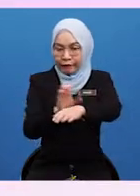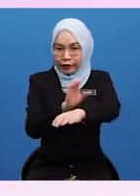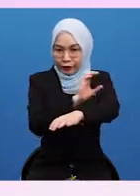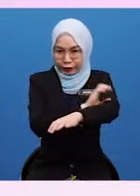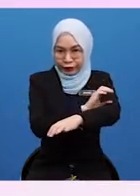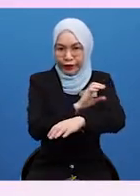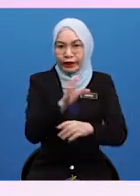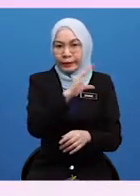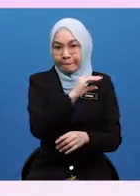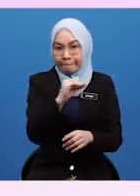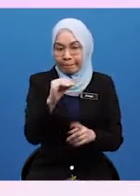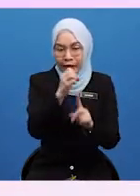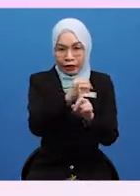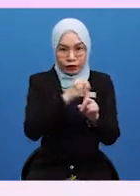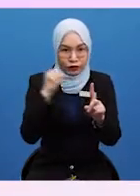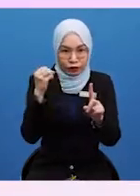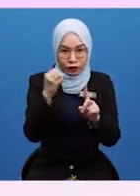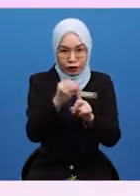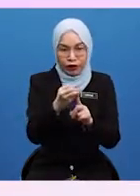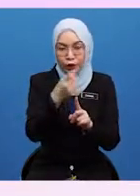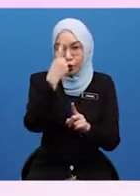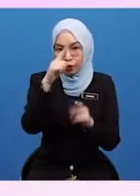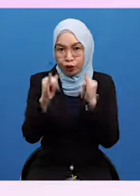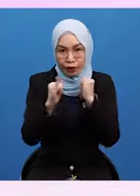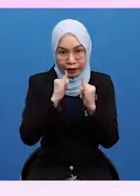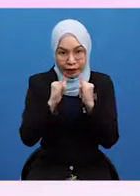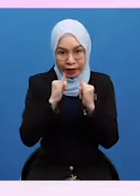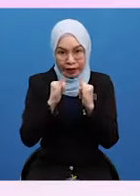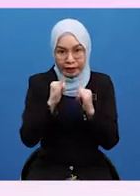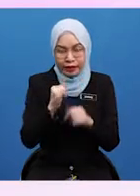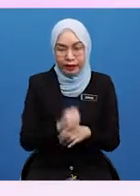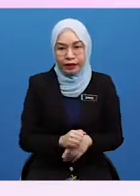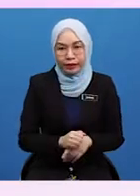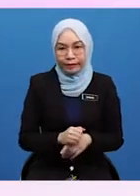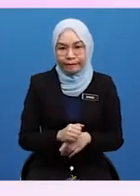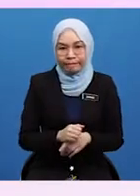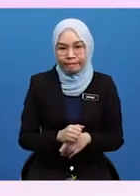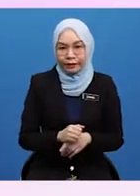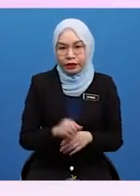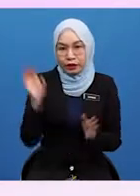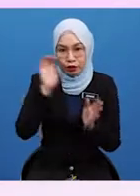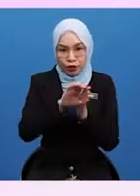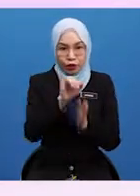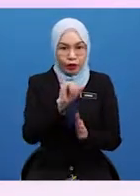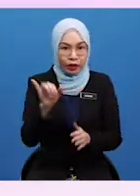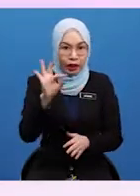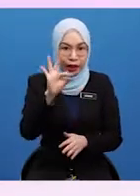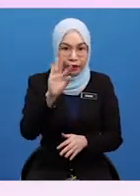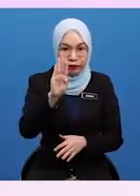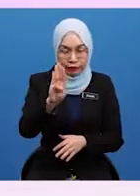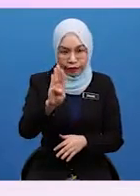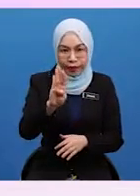Contoh aplikasi Nida sosial yang terdiri daripada Facebook Instagram